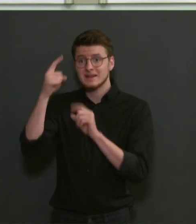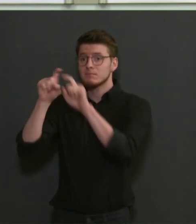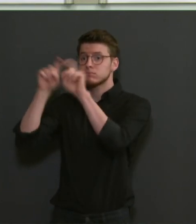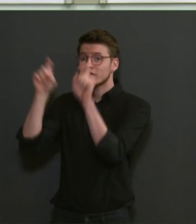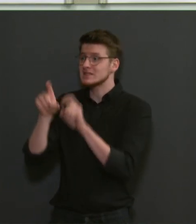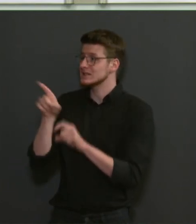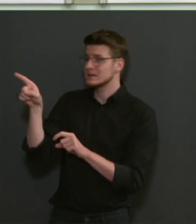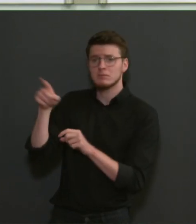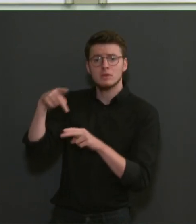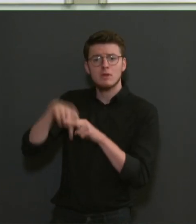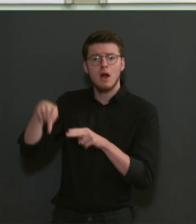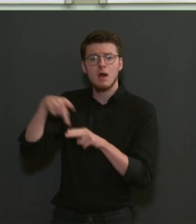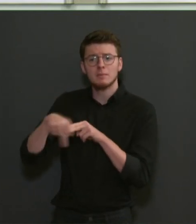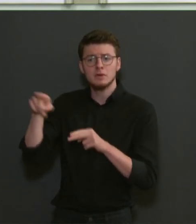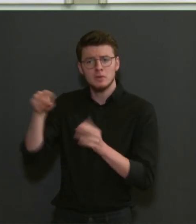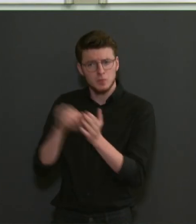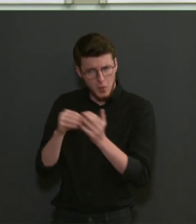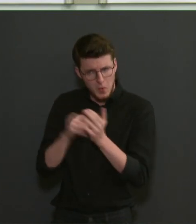van 4%.